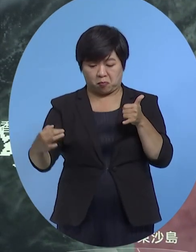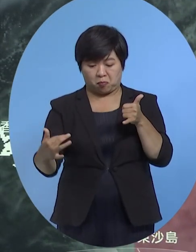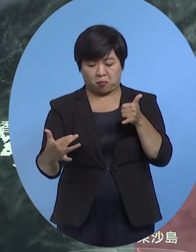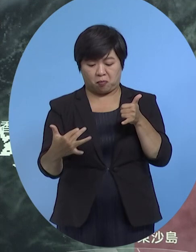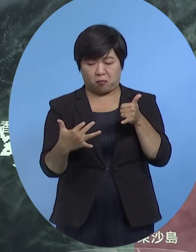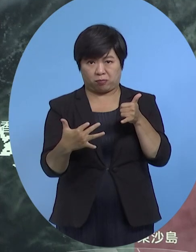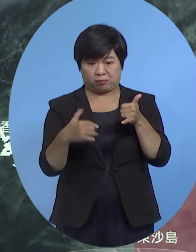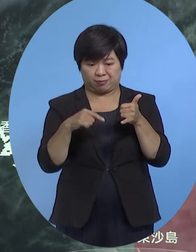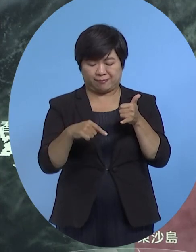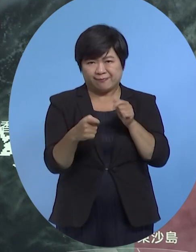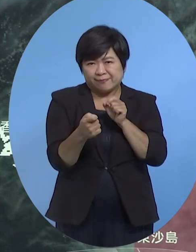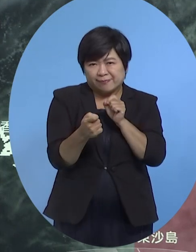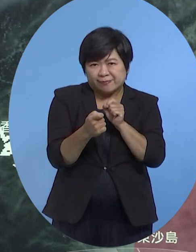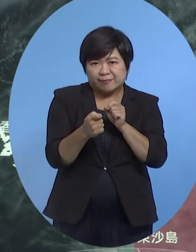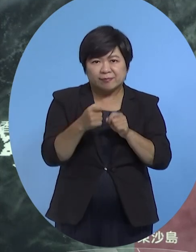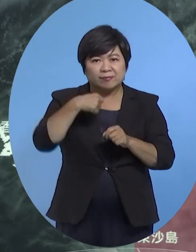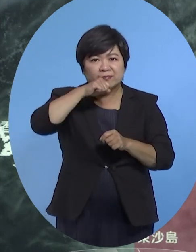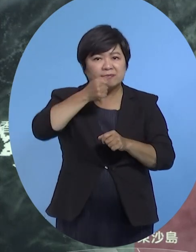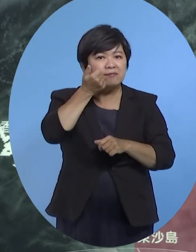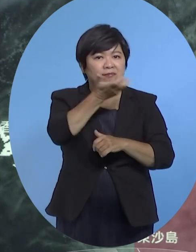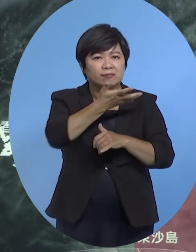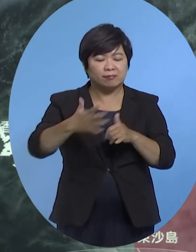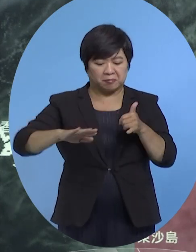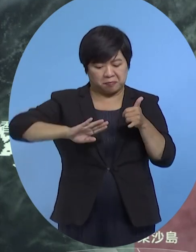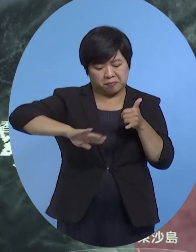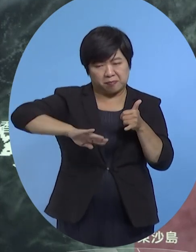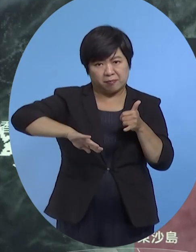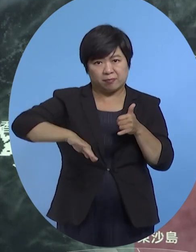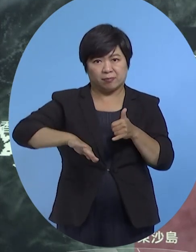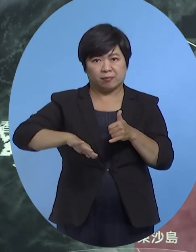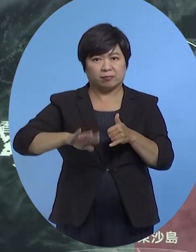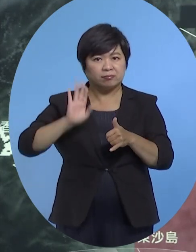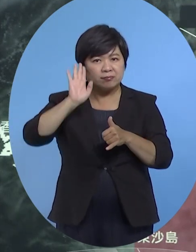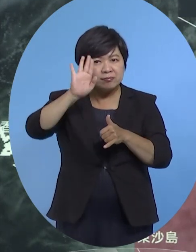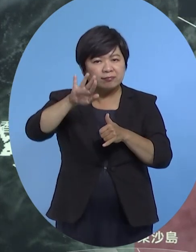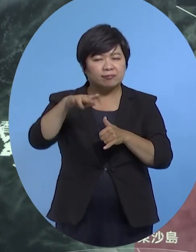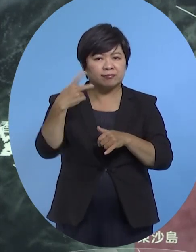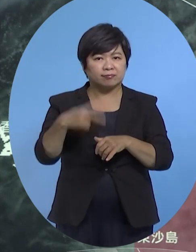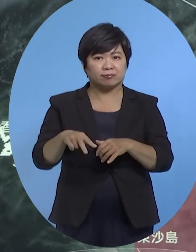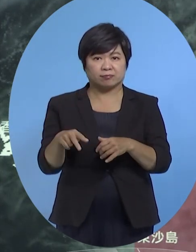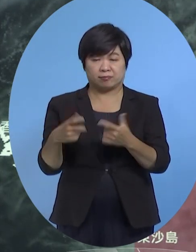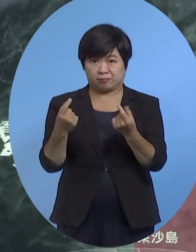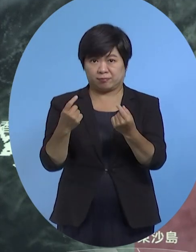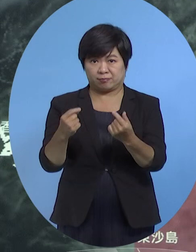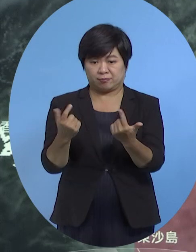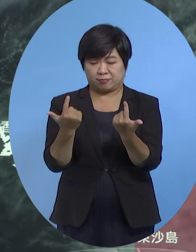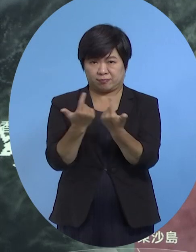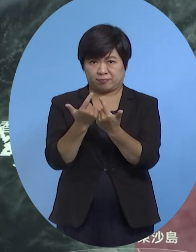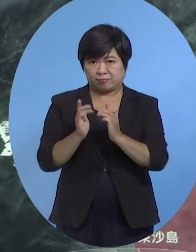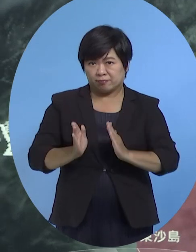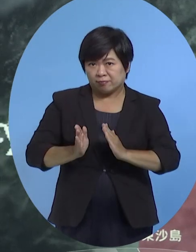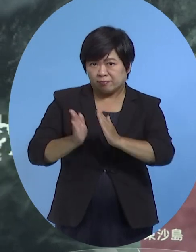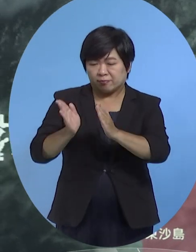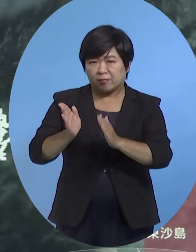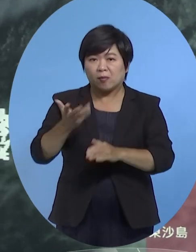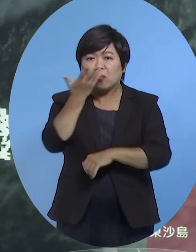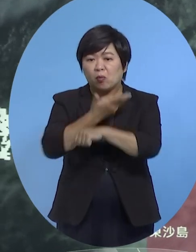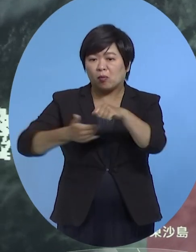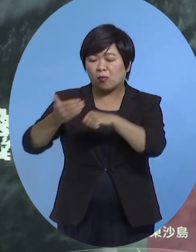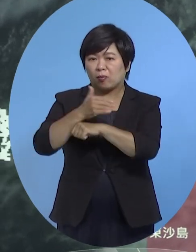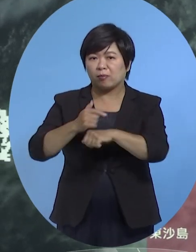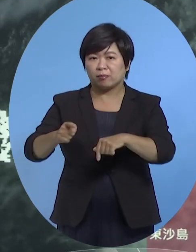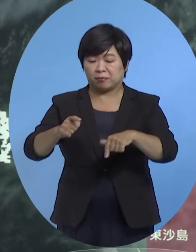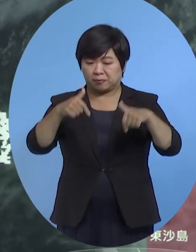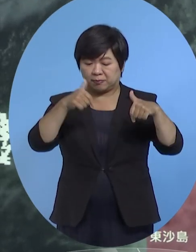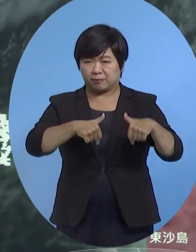部。那我们预估它未来这段时间移动的路径还是以向北通过台湾澎湖西方的近